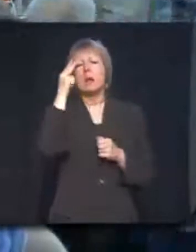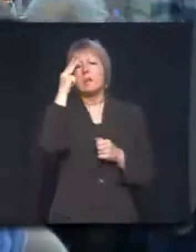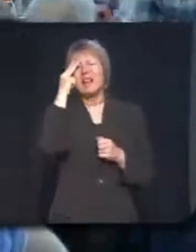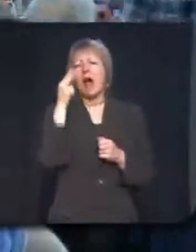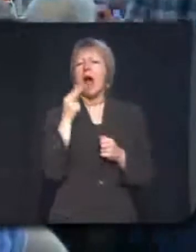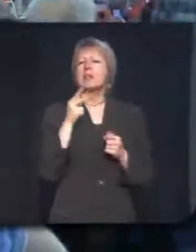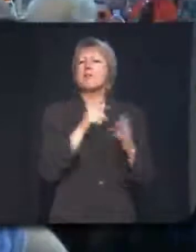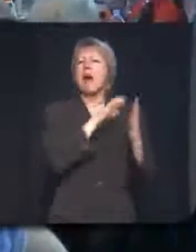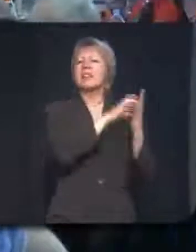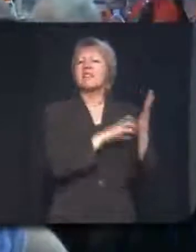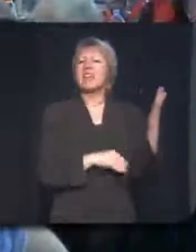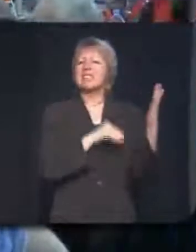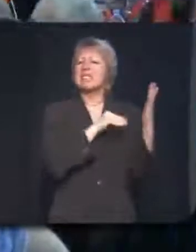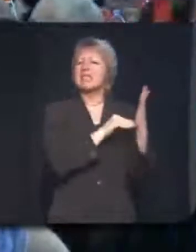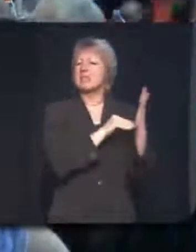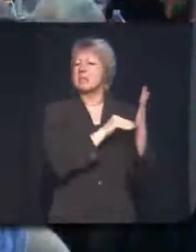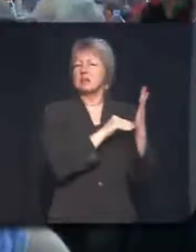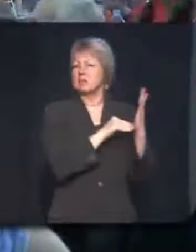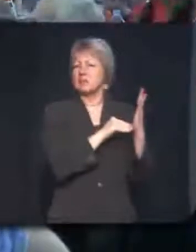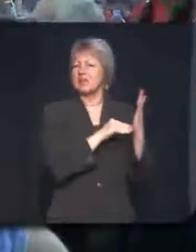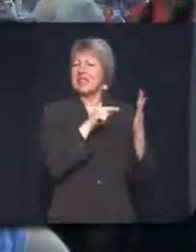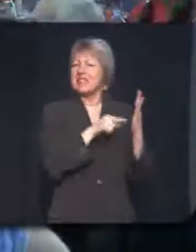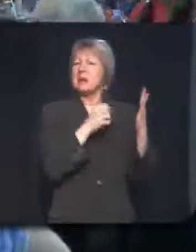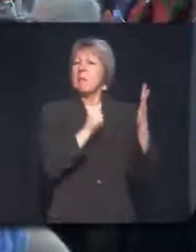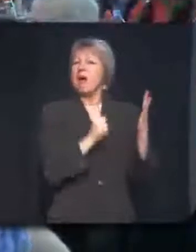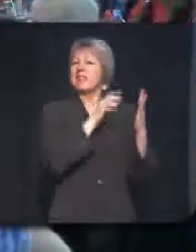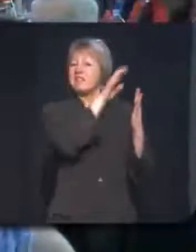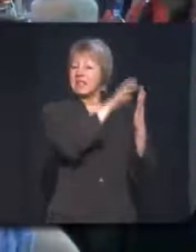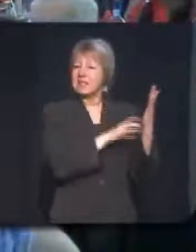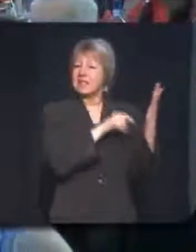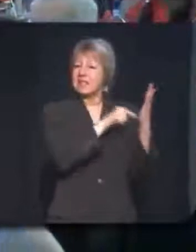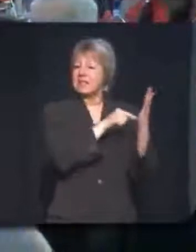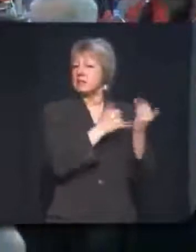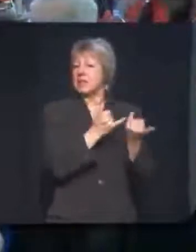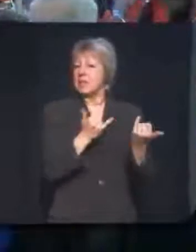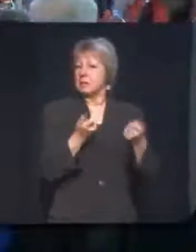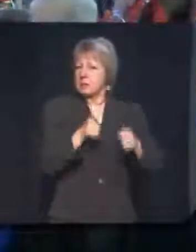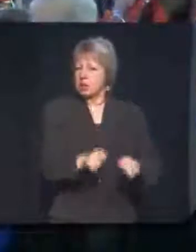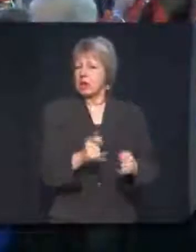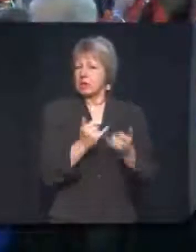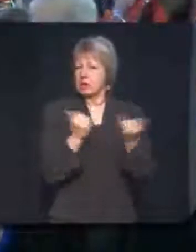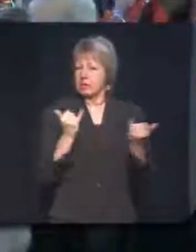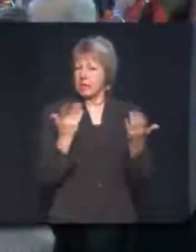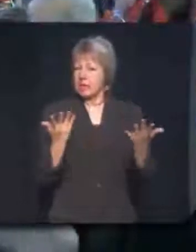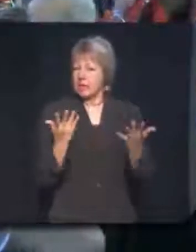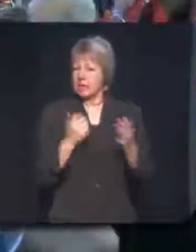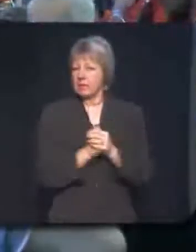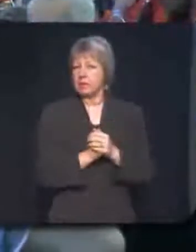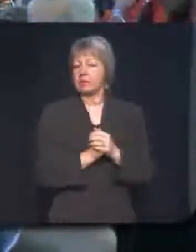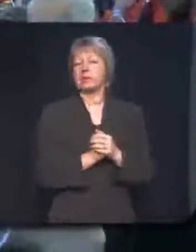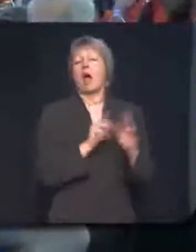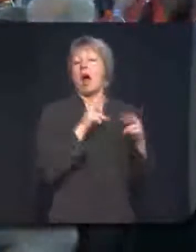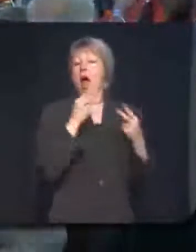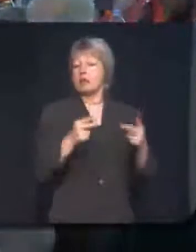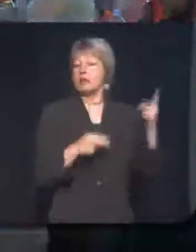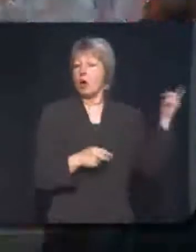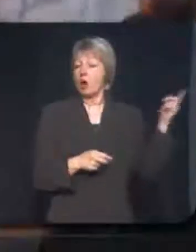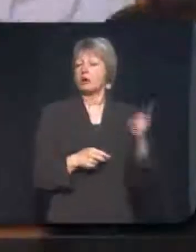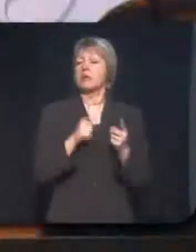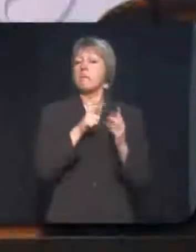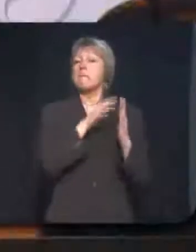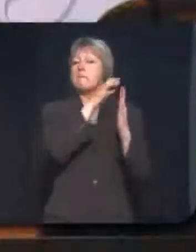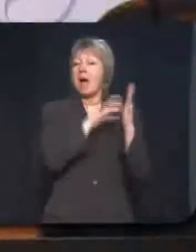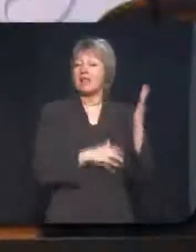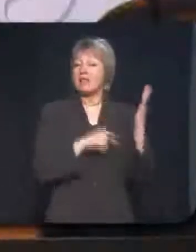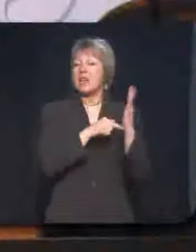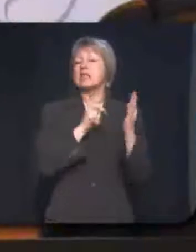erklärt auf welche Art und Weise wird dieses Manifest beschlossen werden das Manifest wird natürlich dann auch auf